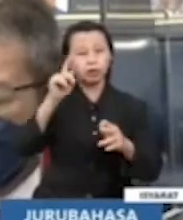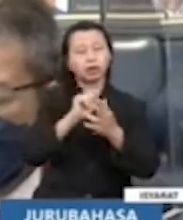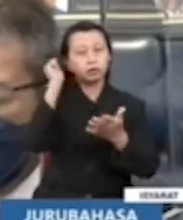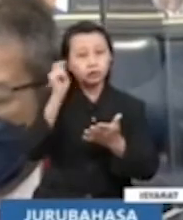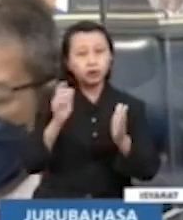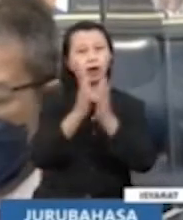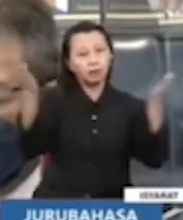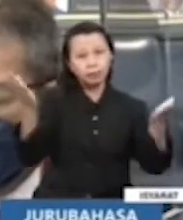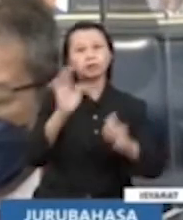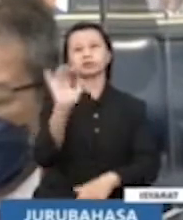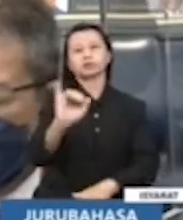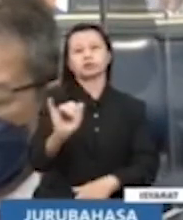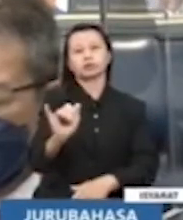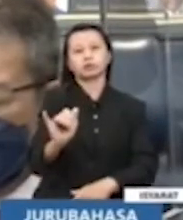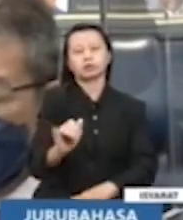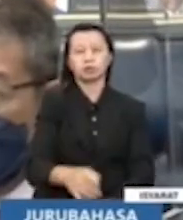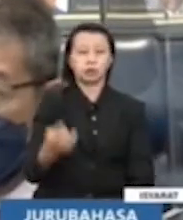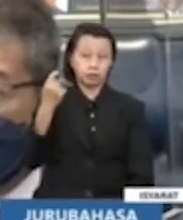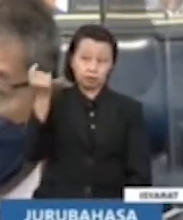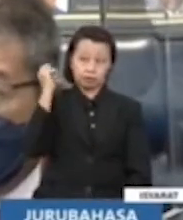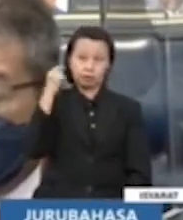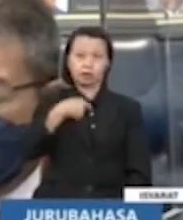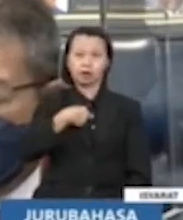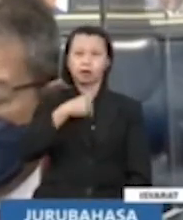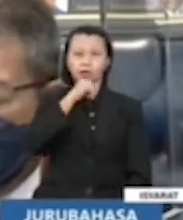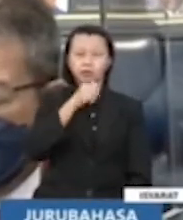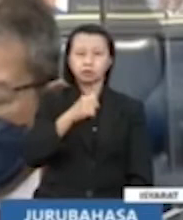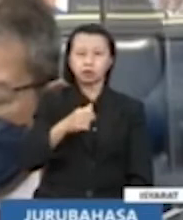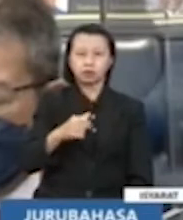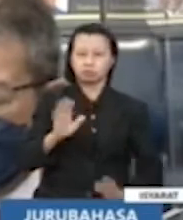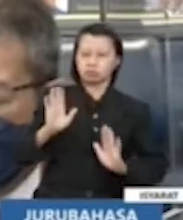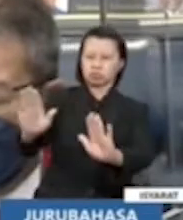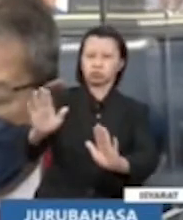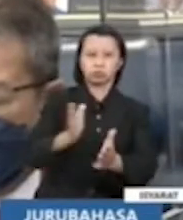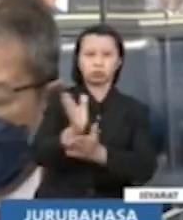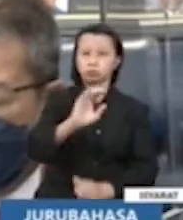sebagainya. Saya tadi tidak menyanggah terus